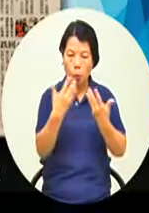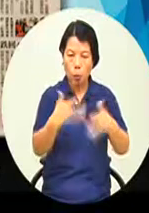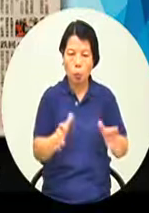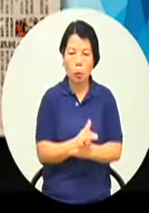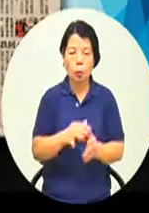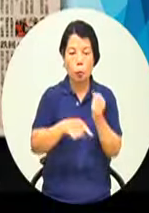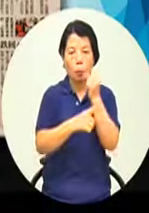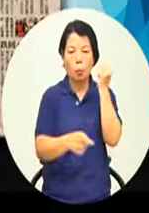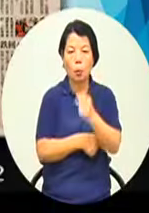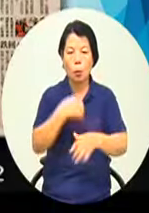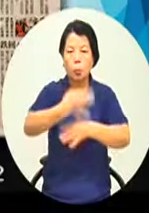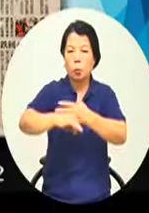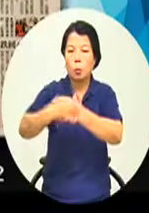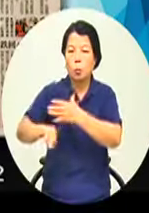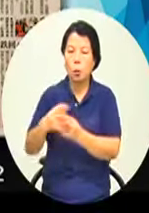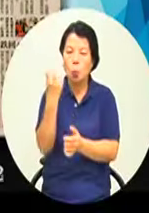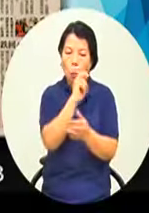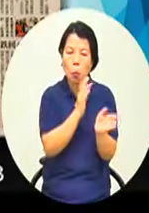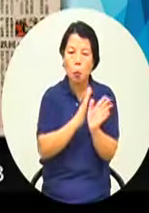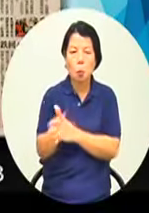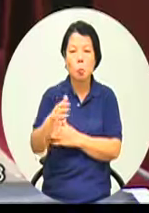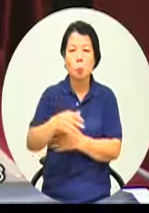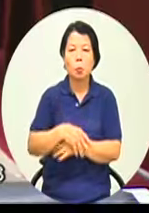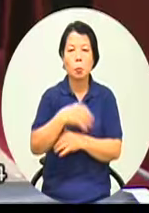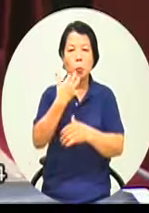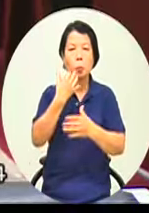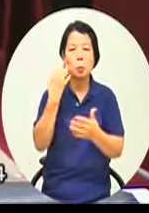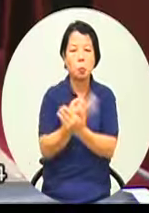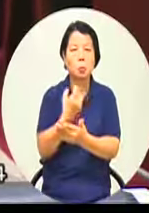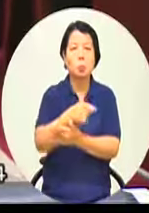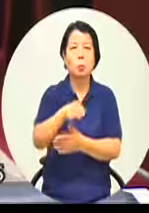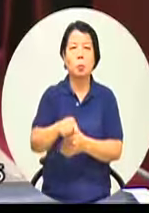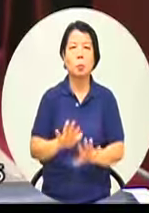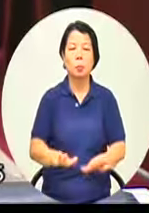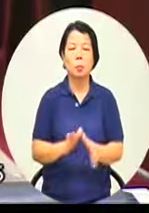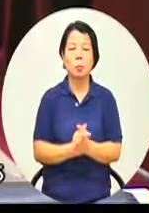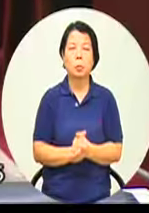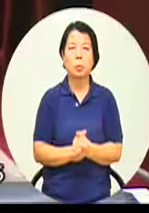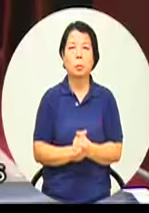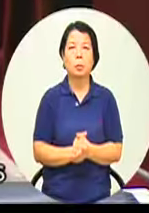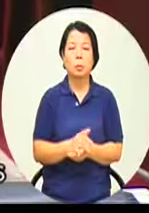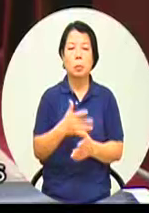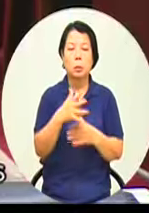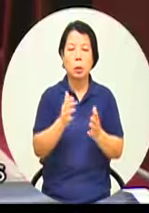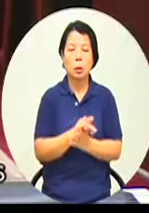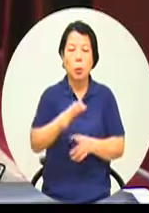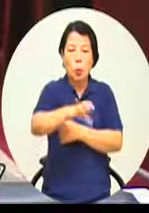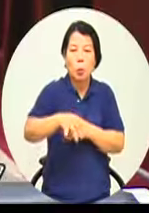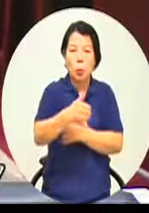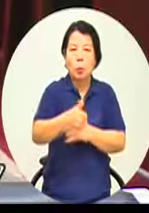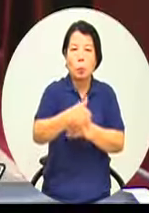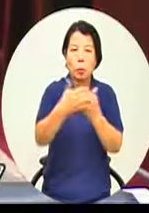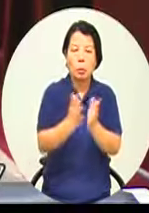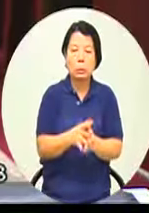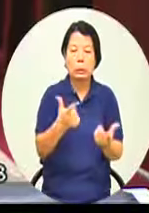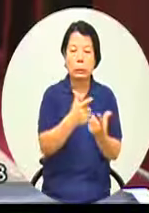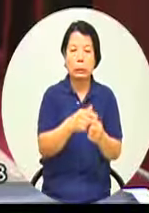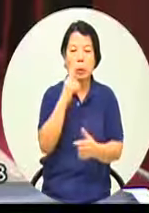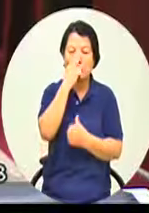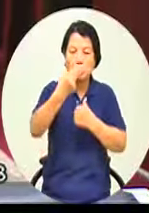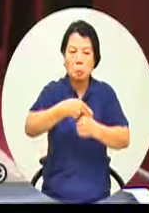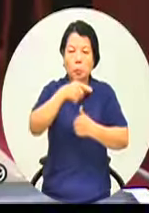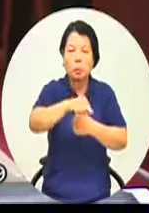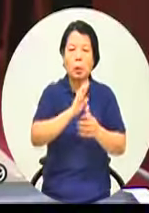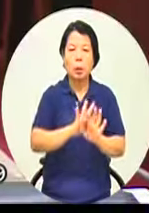洞，有很多管理的疏失，导致今天我们的农民有一部分可能要背黑锅哦。大家想讲哦，啊菜贵